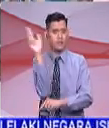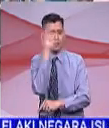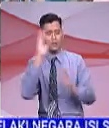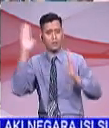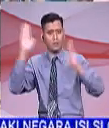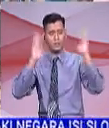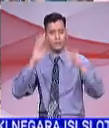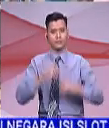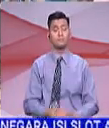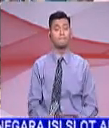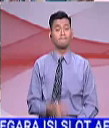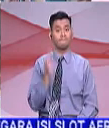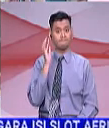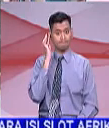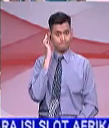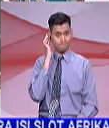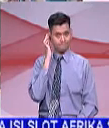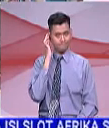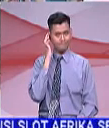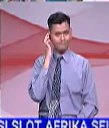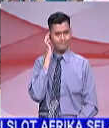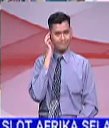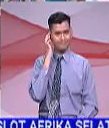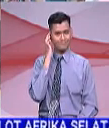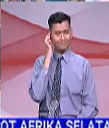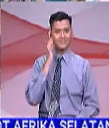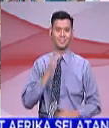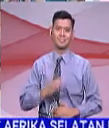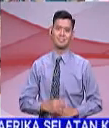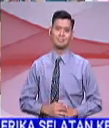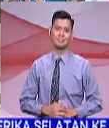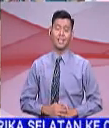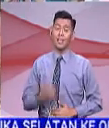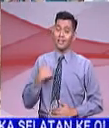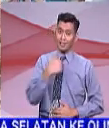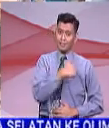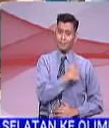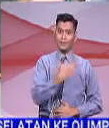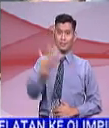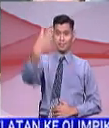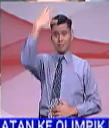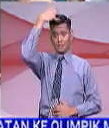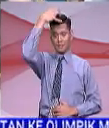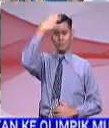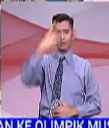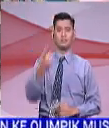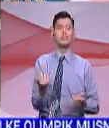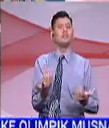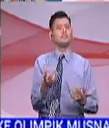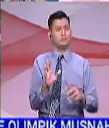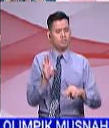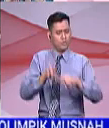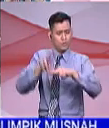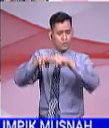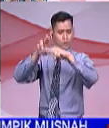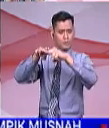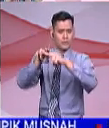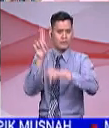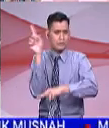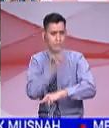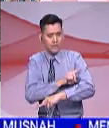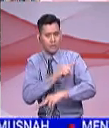di sini Selangor adalah tempat yang angka yang tertinggi ya di